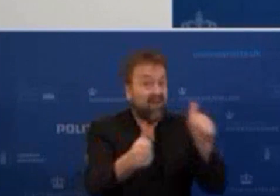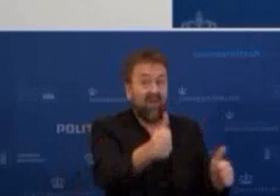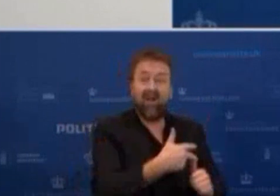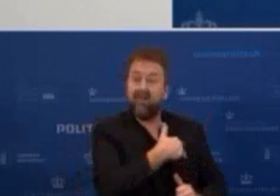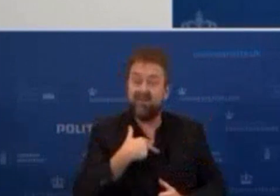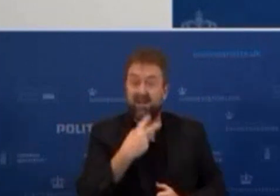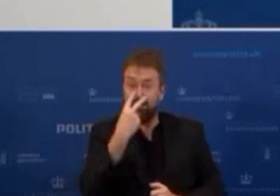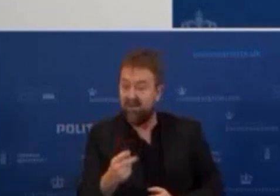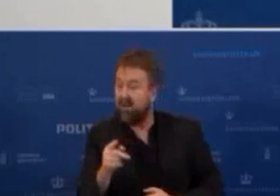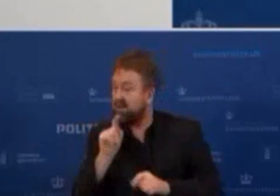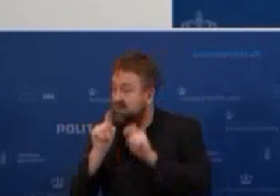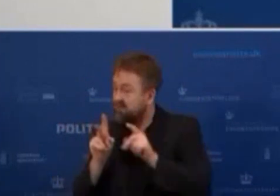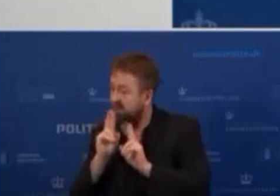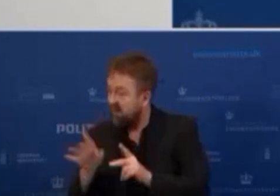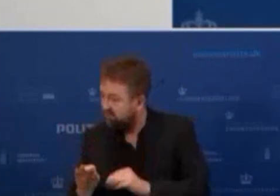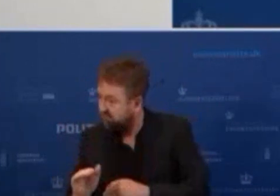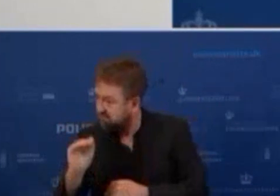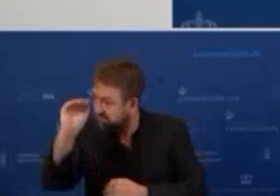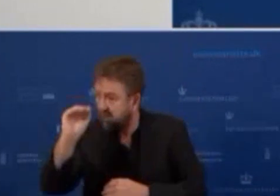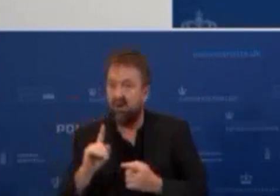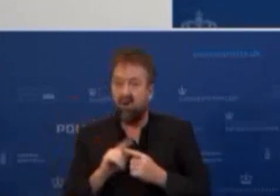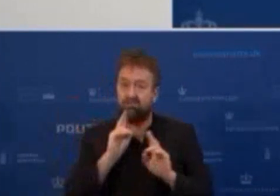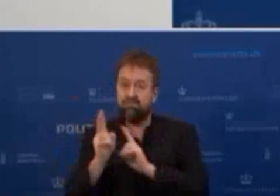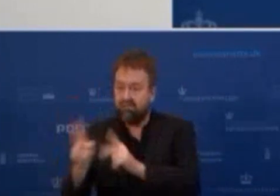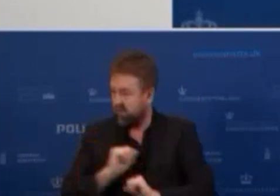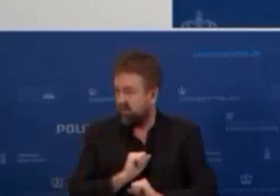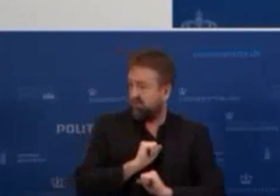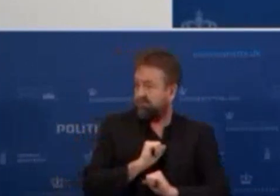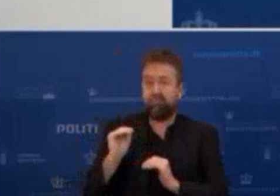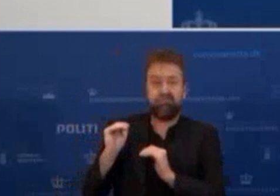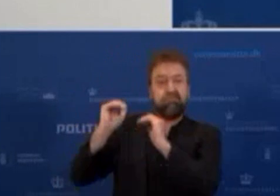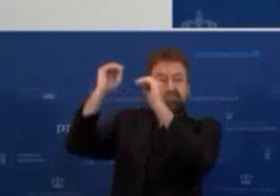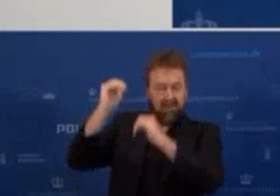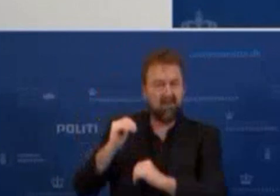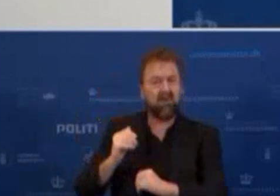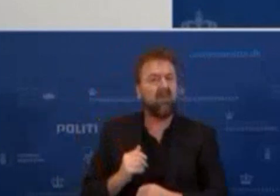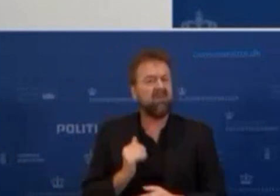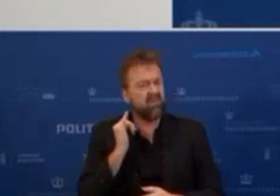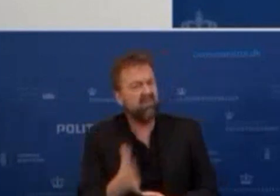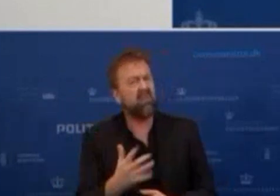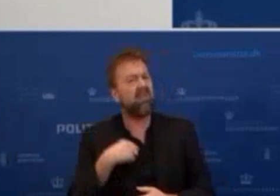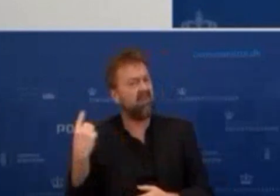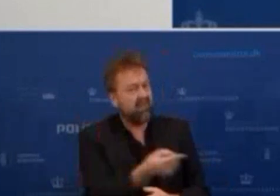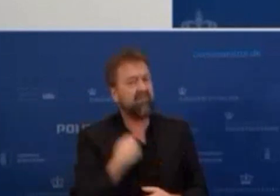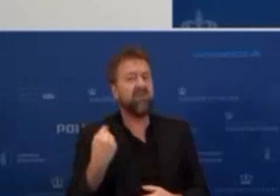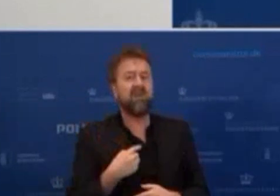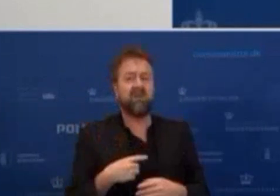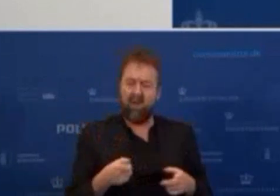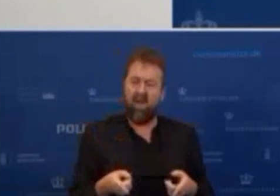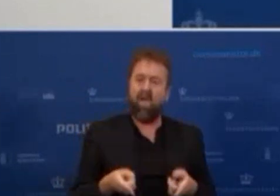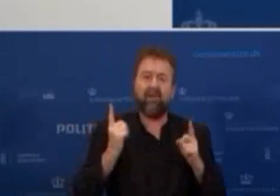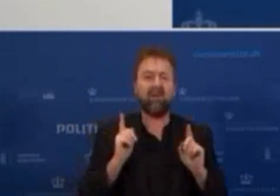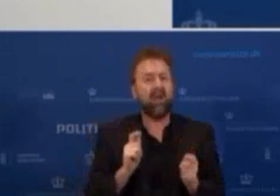der kommer nogle smittetal og nogle indlæggelsestal, der nærmer sig de her skrækscenarier, så vil vi selvfølgelig indrette vores adfærd på det, og